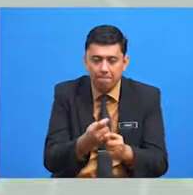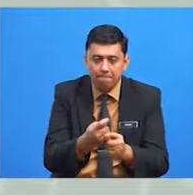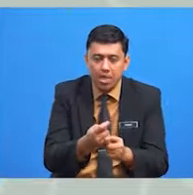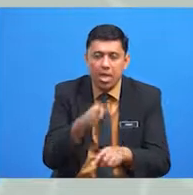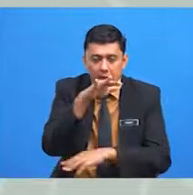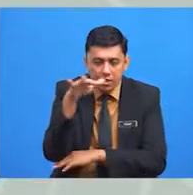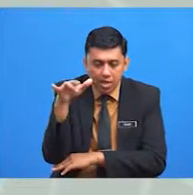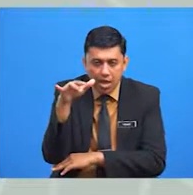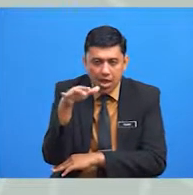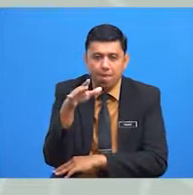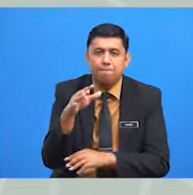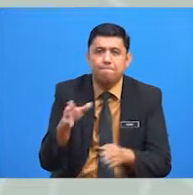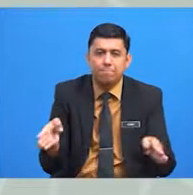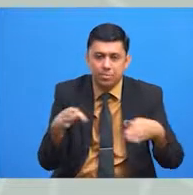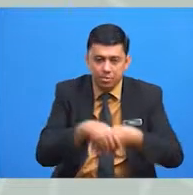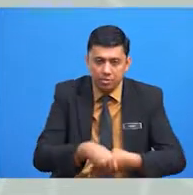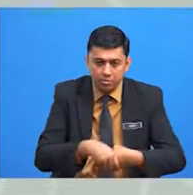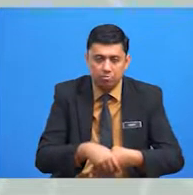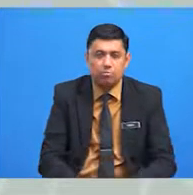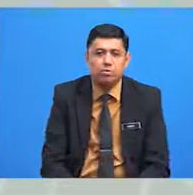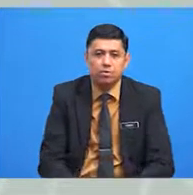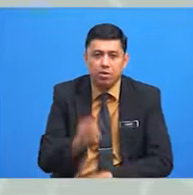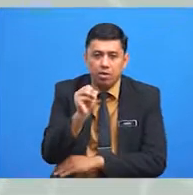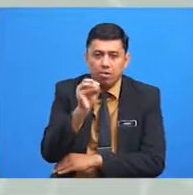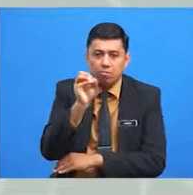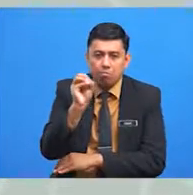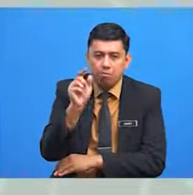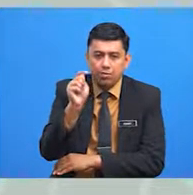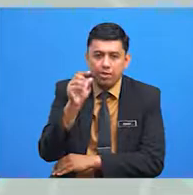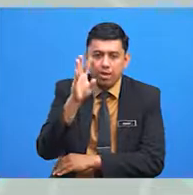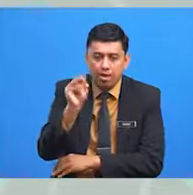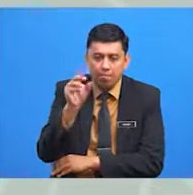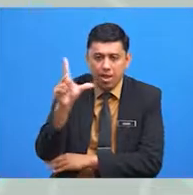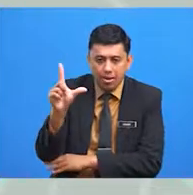Melayu, Manual of the Malay Language.